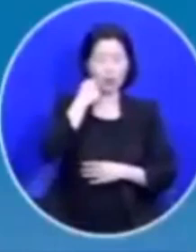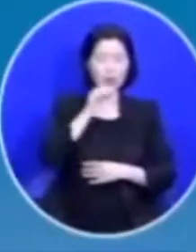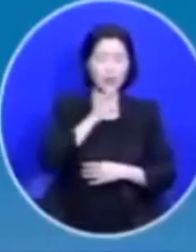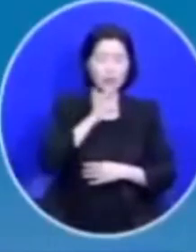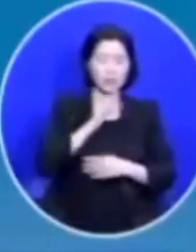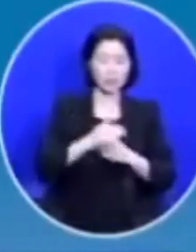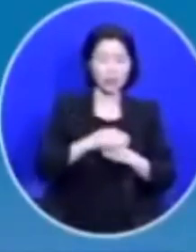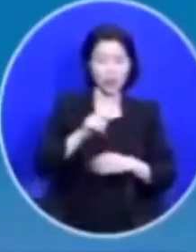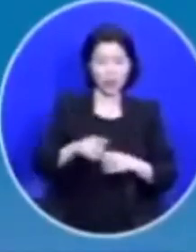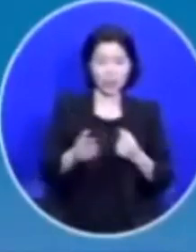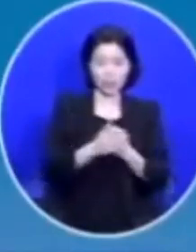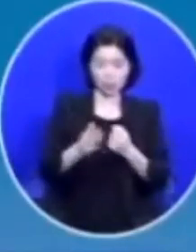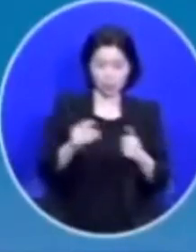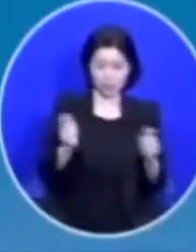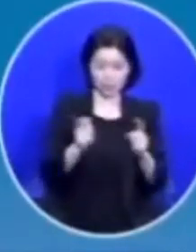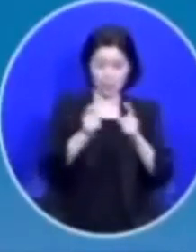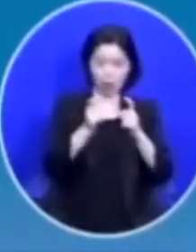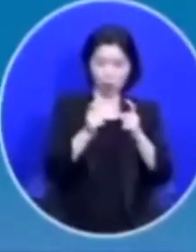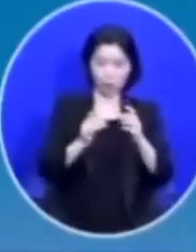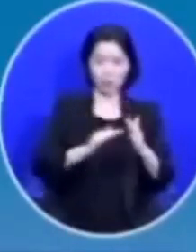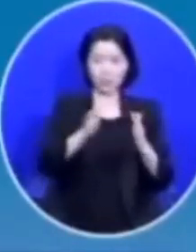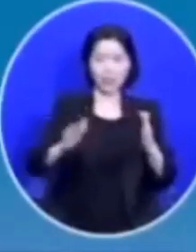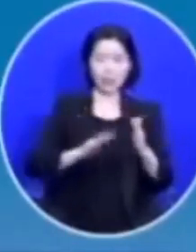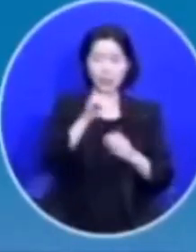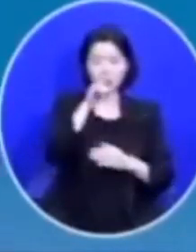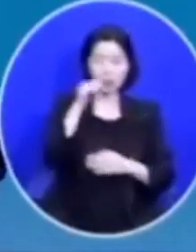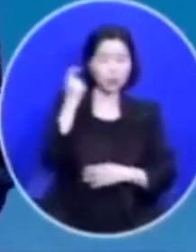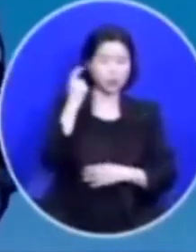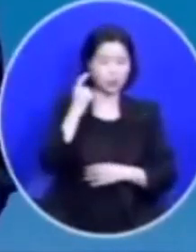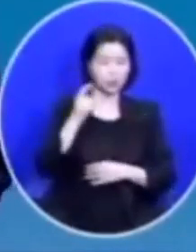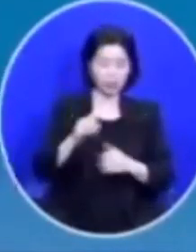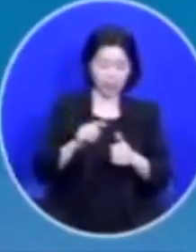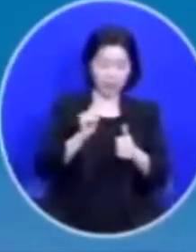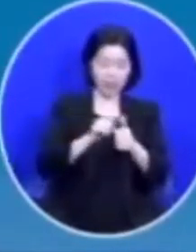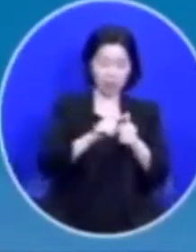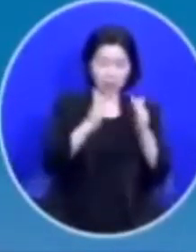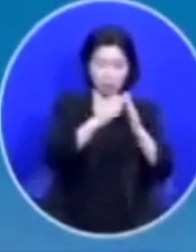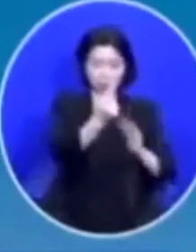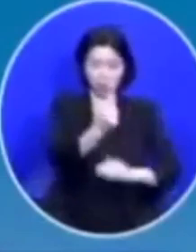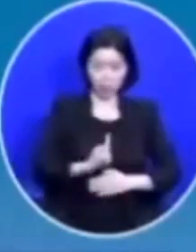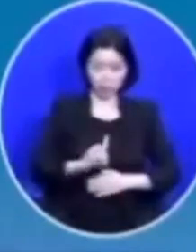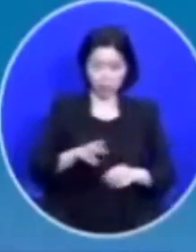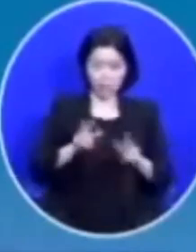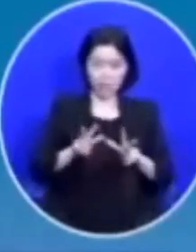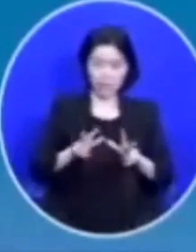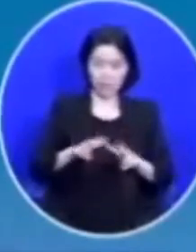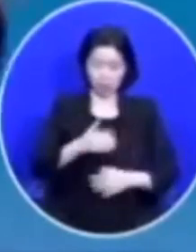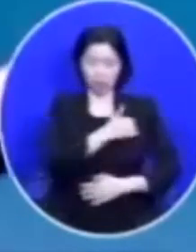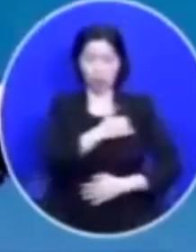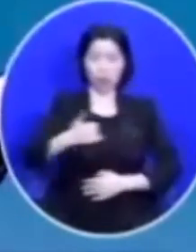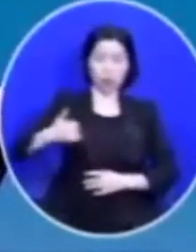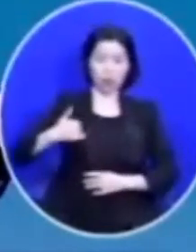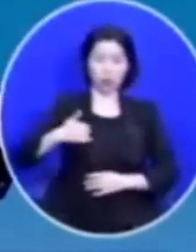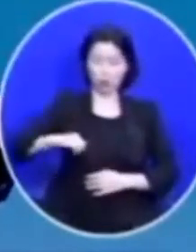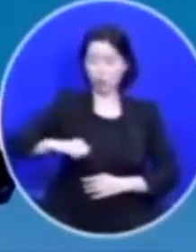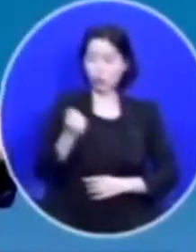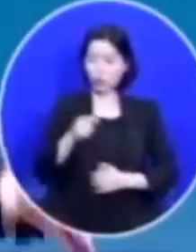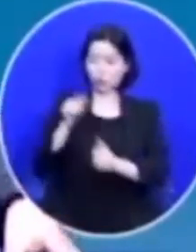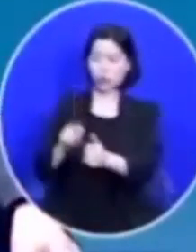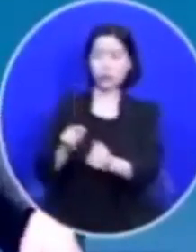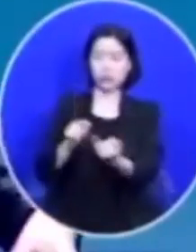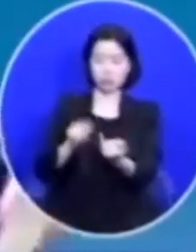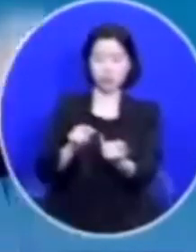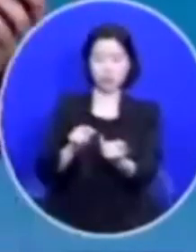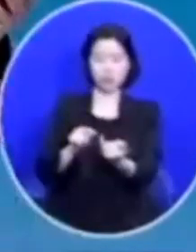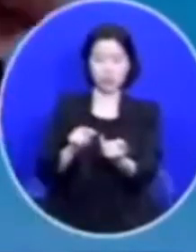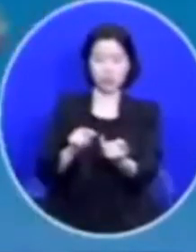이것때문에 싸우는 과정이 있다고 들었어 남편의 집에 와서 이제는 아주 당당하게 순종 하라고 한다